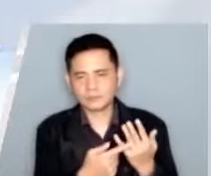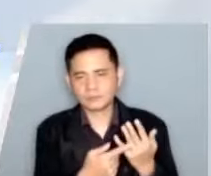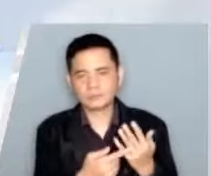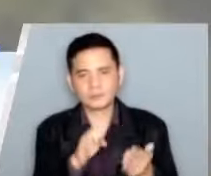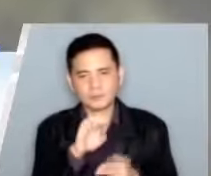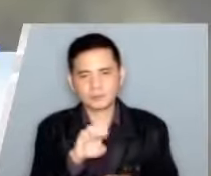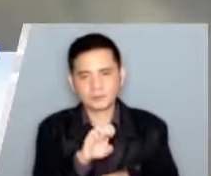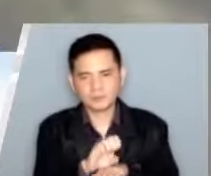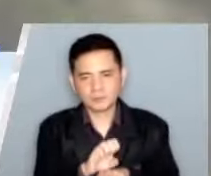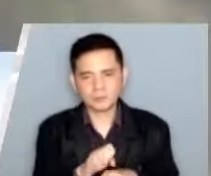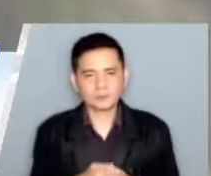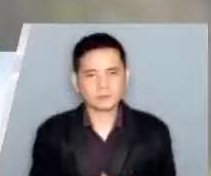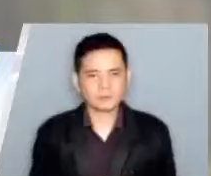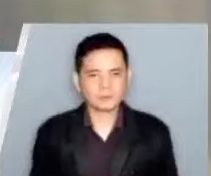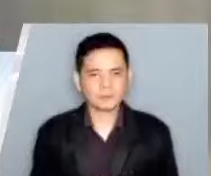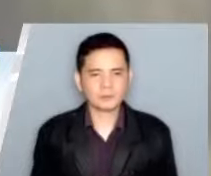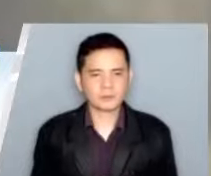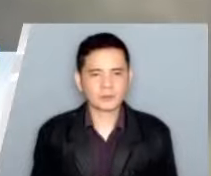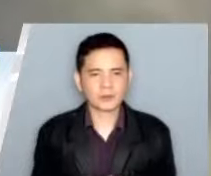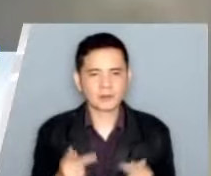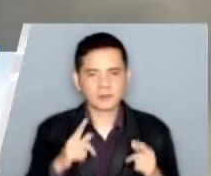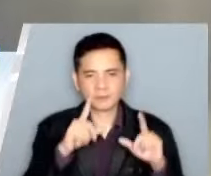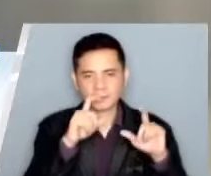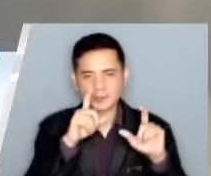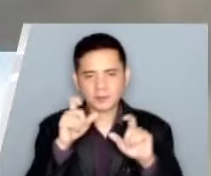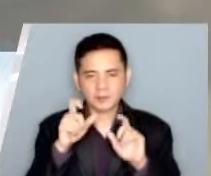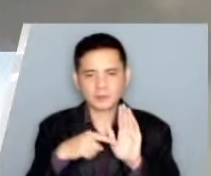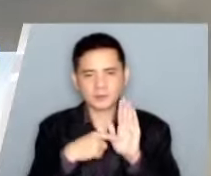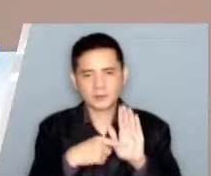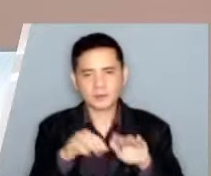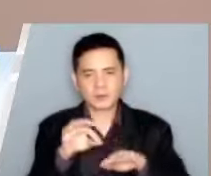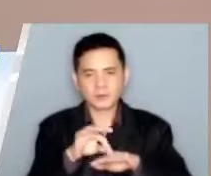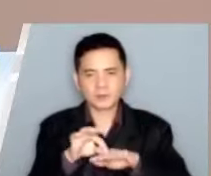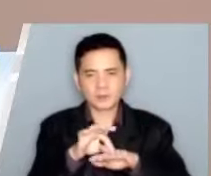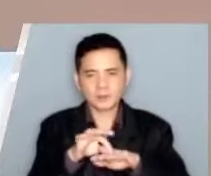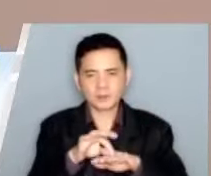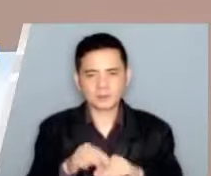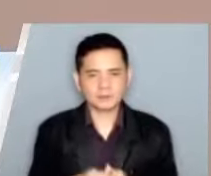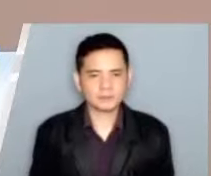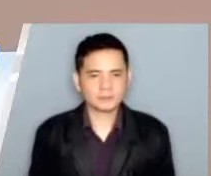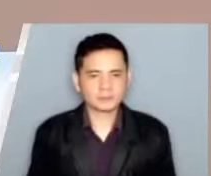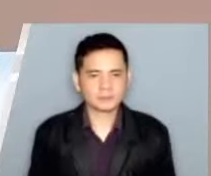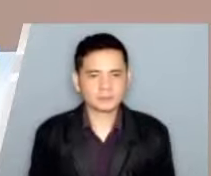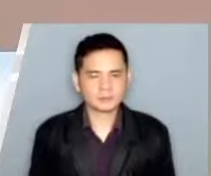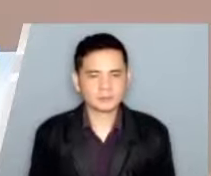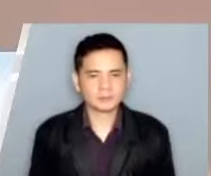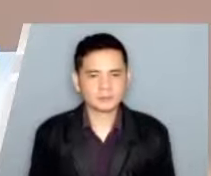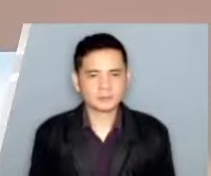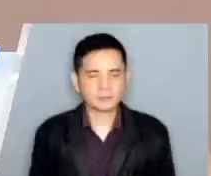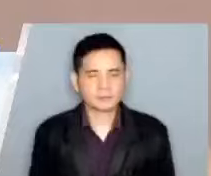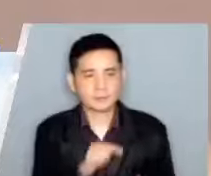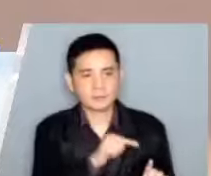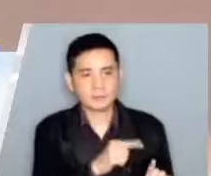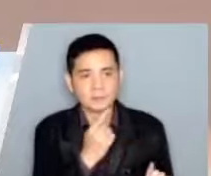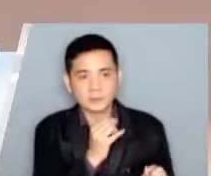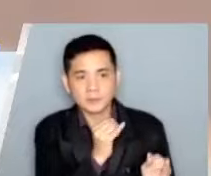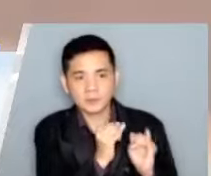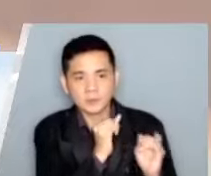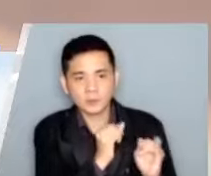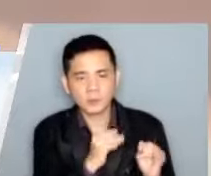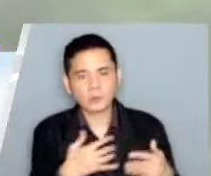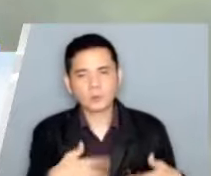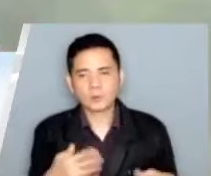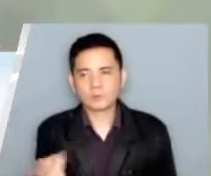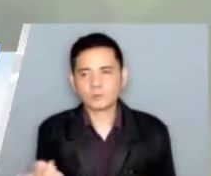producer. May close-up shot din siya ng sing-sing. Sa isang interview ng People Magazine, sinabi ni Carly na nakadevelopan sila ni Cole